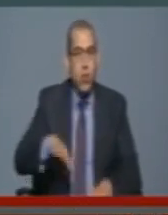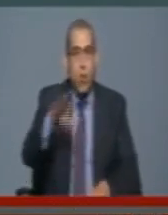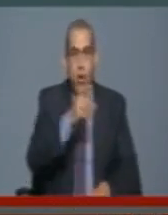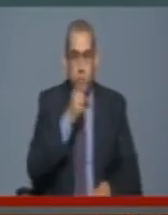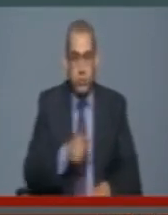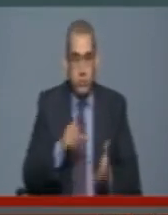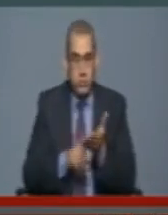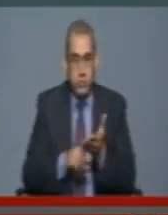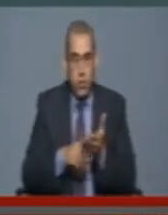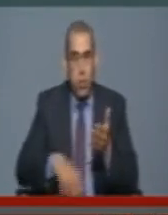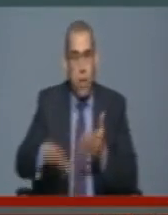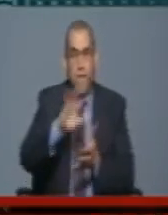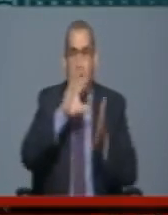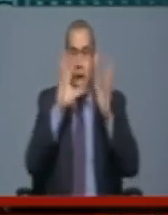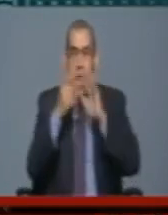في كل العالم.